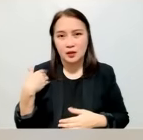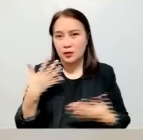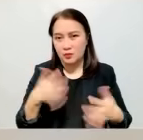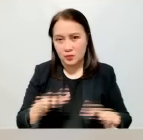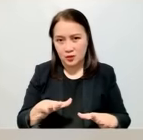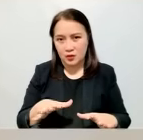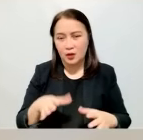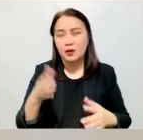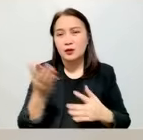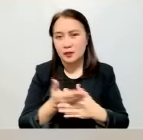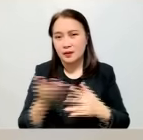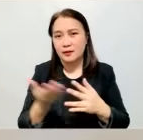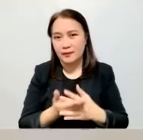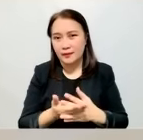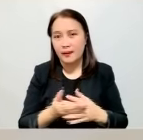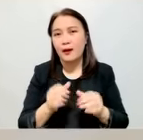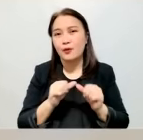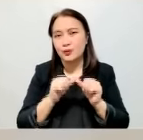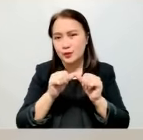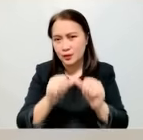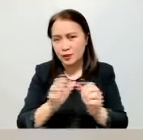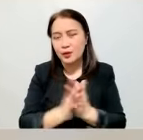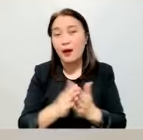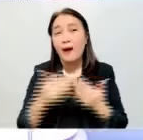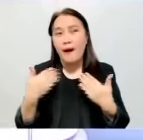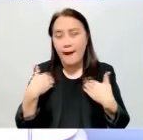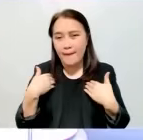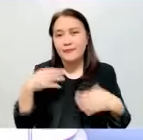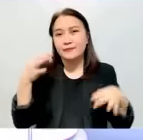daw ito na gumagana ang batas sa bansa.